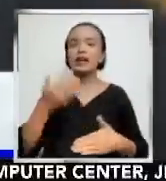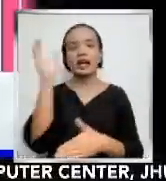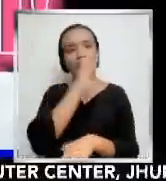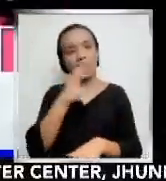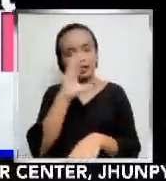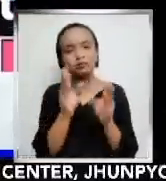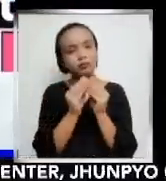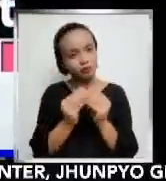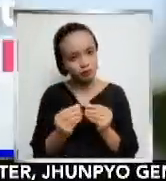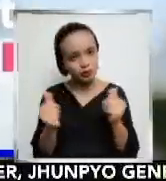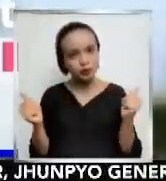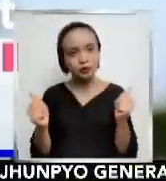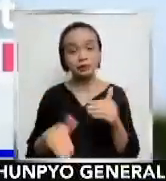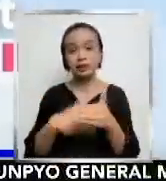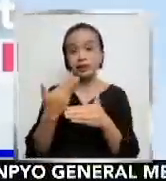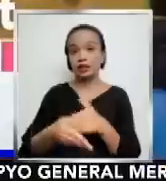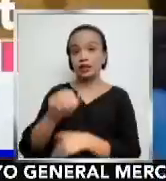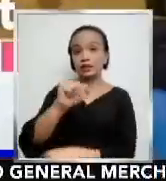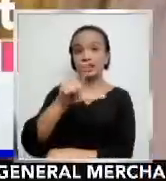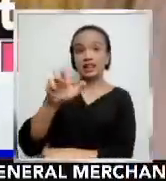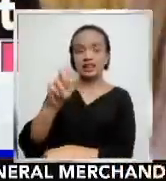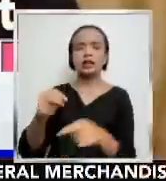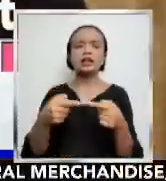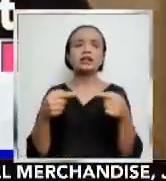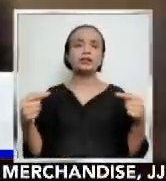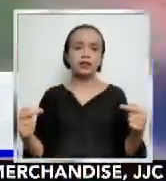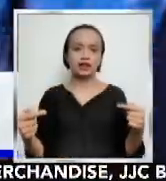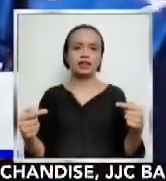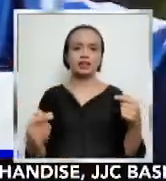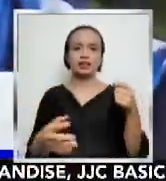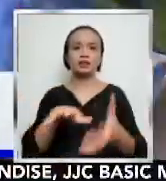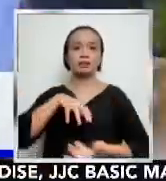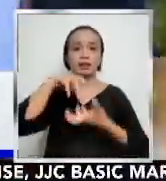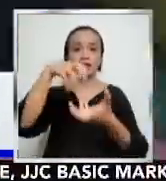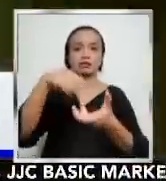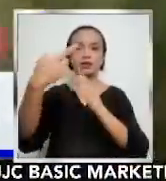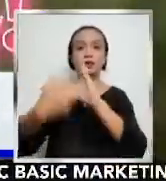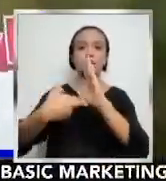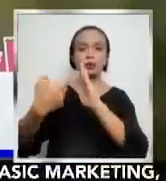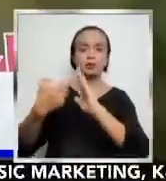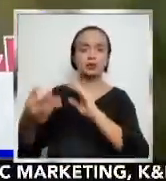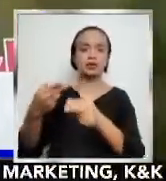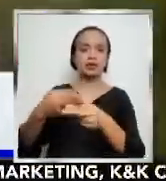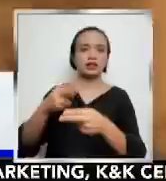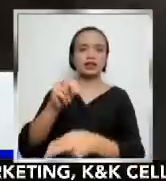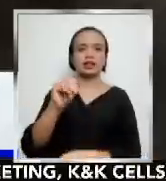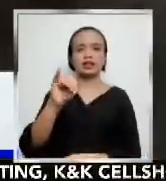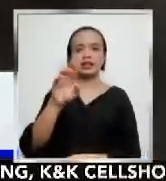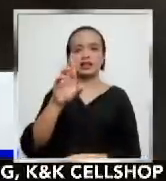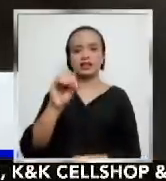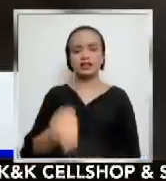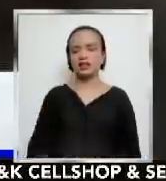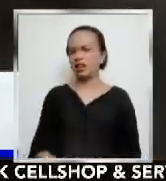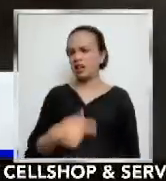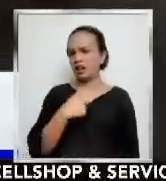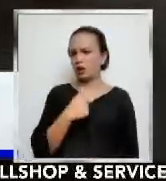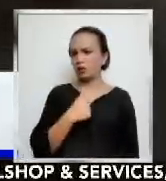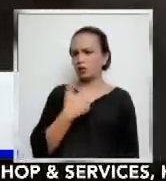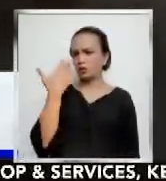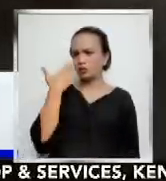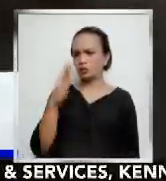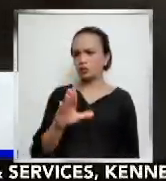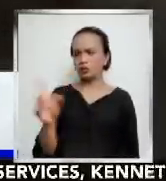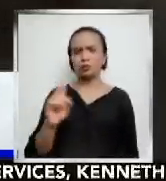Si Allen, opposite daw ng mayamang character na si Nero. Hindi ko alam yung mga proper na ginagawa, the